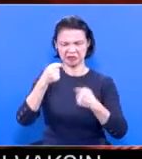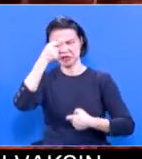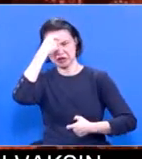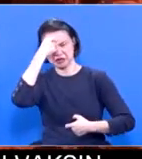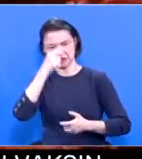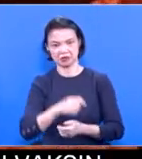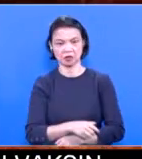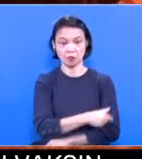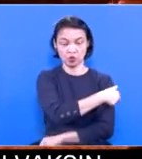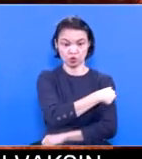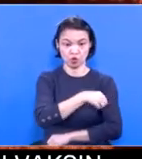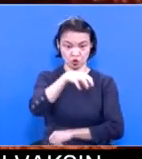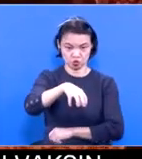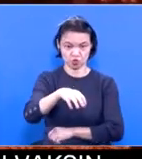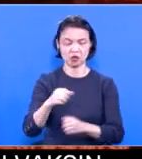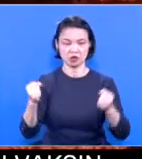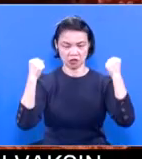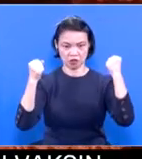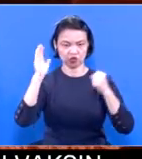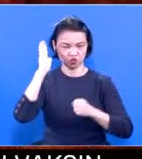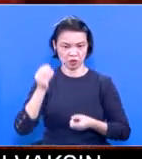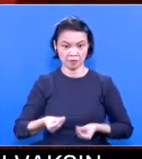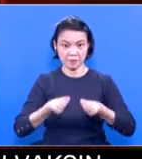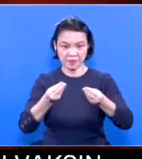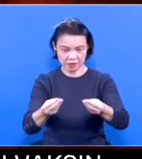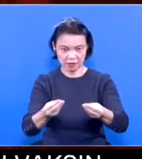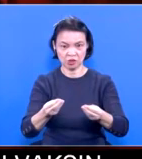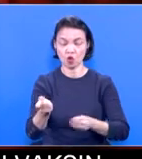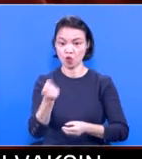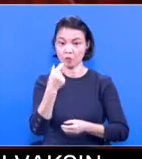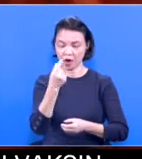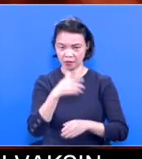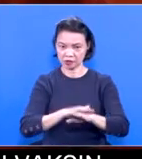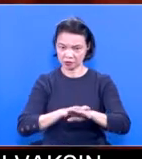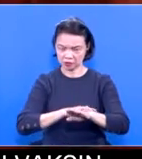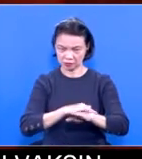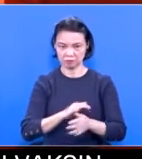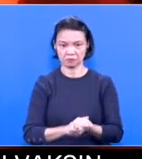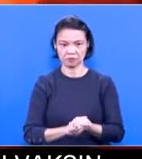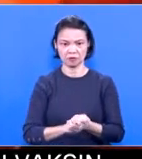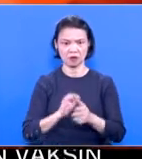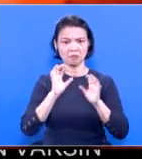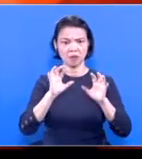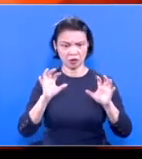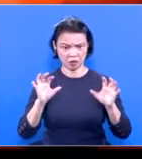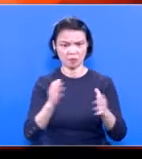petugas posko kesehatan sudah memberikan obat-obatan. Saat banjir ini, Bu, banyak nggak ya warga yang sudah mulai